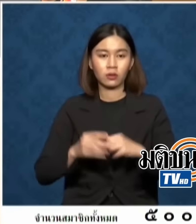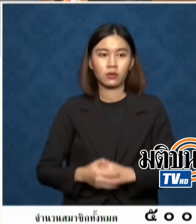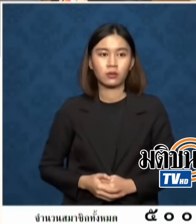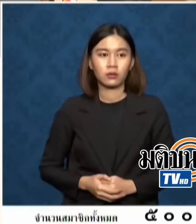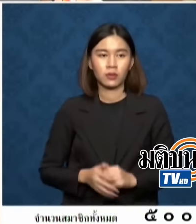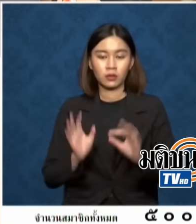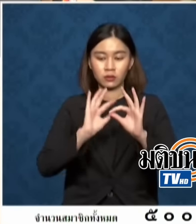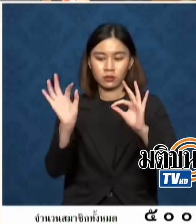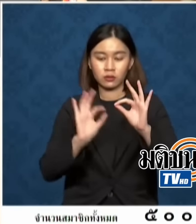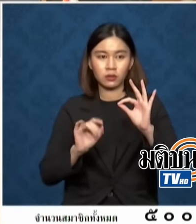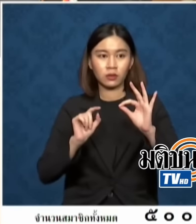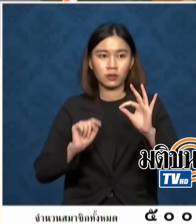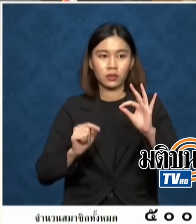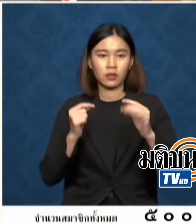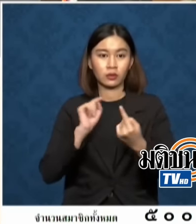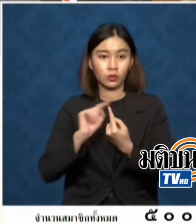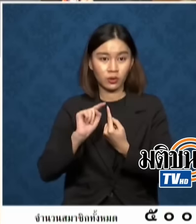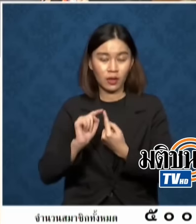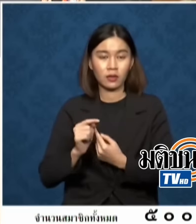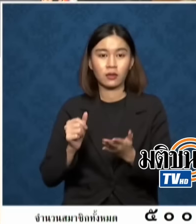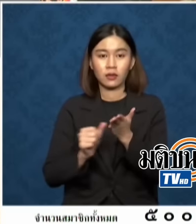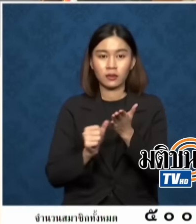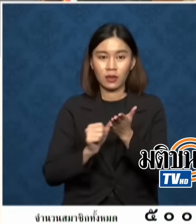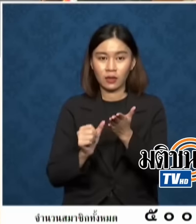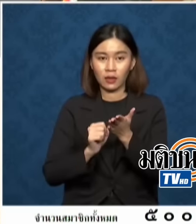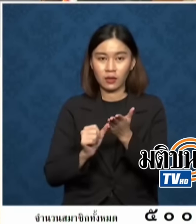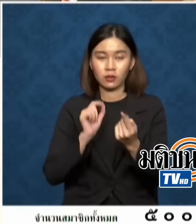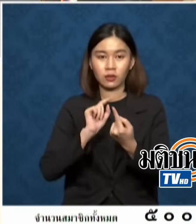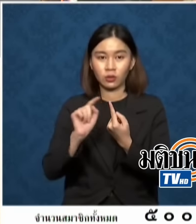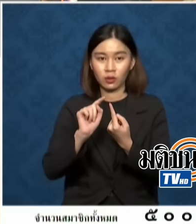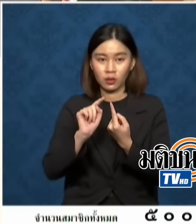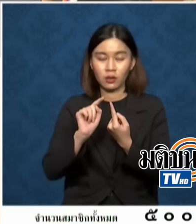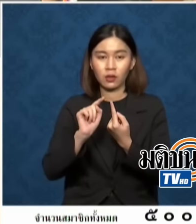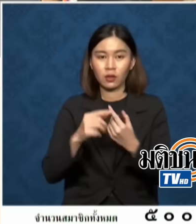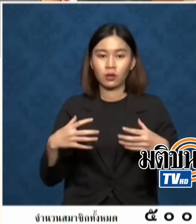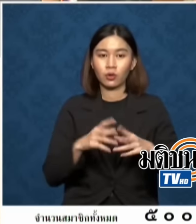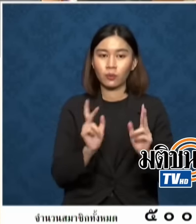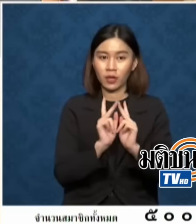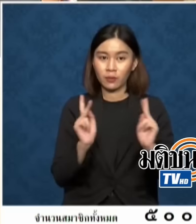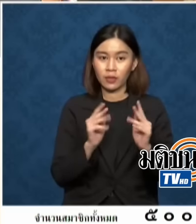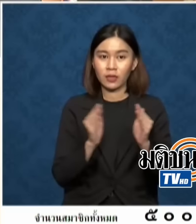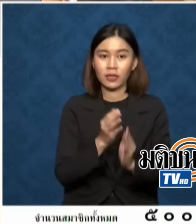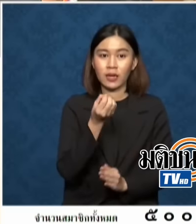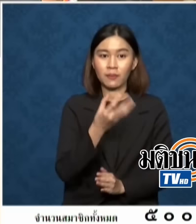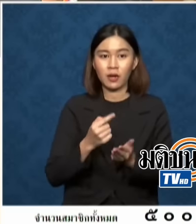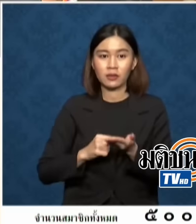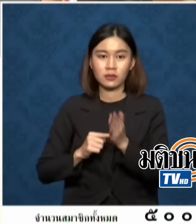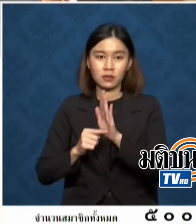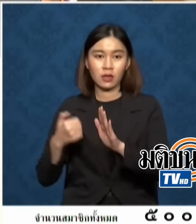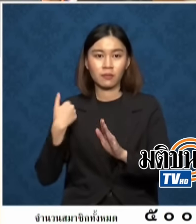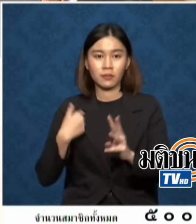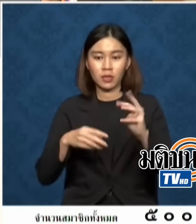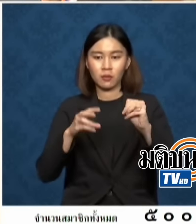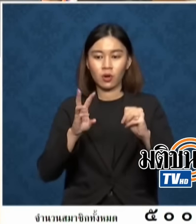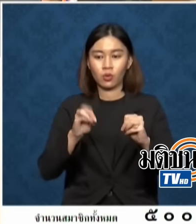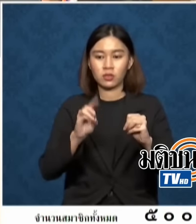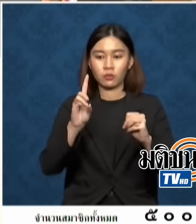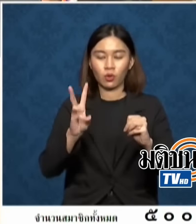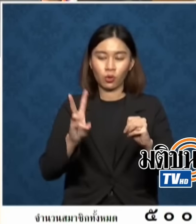ไว้นี้เนี่ยนะคะก็เป็นการสงวนจากที่ท่านกรรมาธิการเสียงข้างมากเสนอให้มี66ทับ1